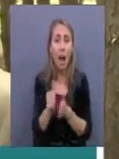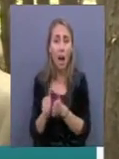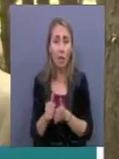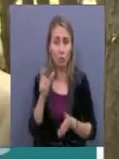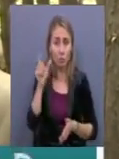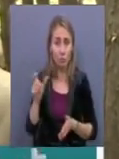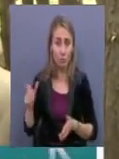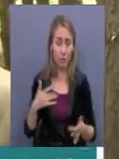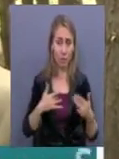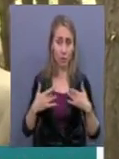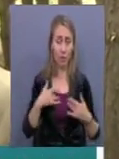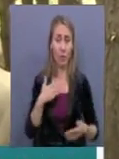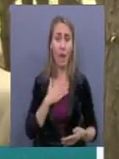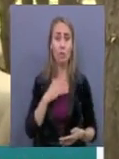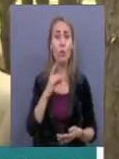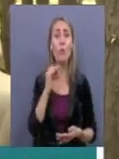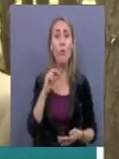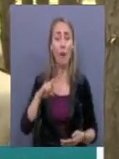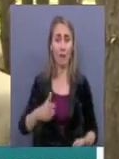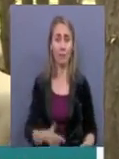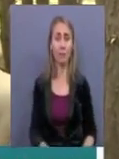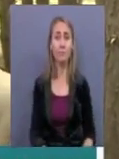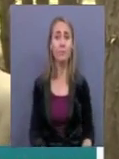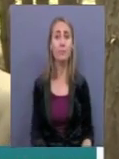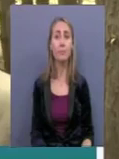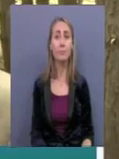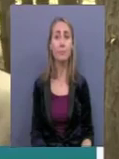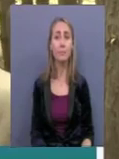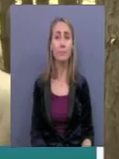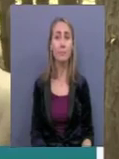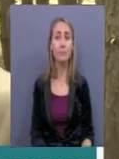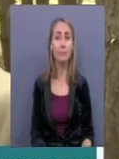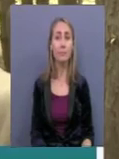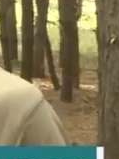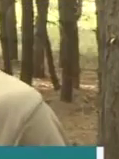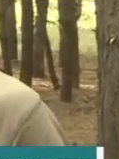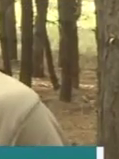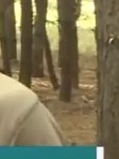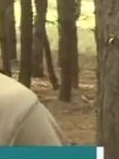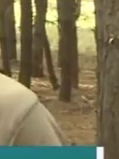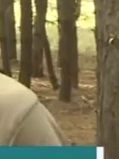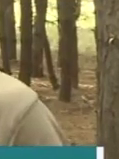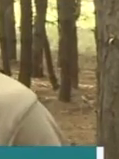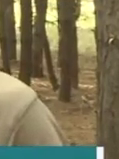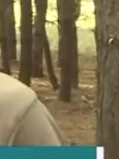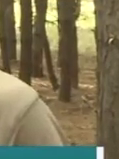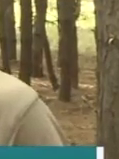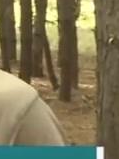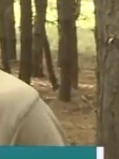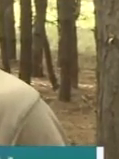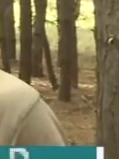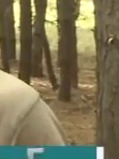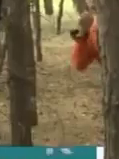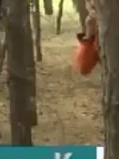Бір-бірін бағалай білсе екен, бар нәрсені барында қадірін білсе екен, көрерменге сол нәрсені ұғындыру, сезіндіру болып табылады бұл